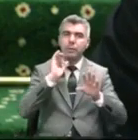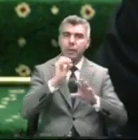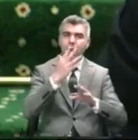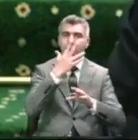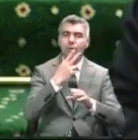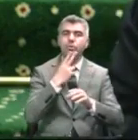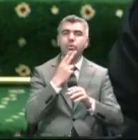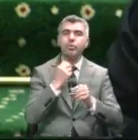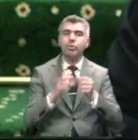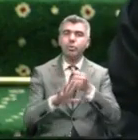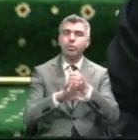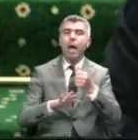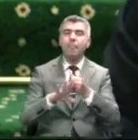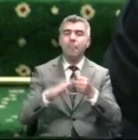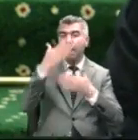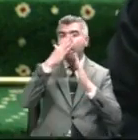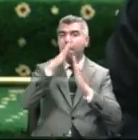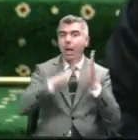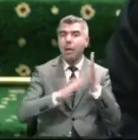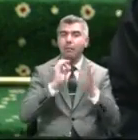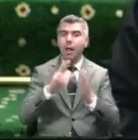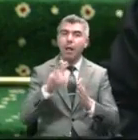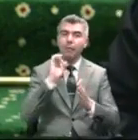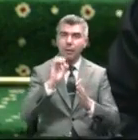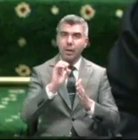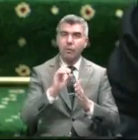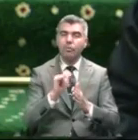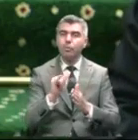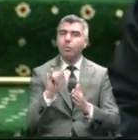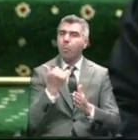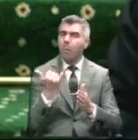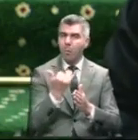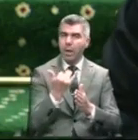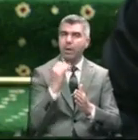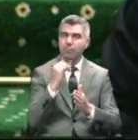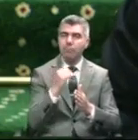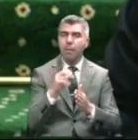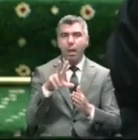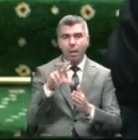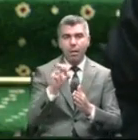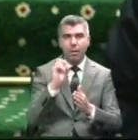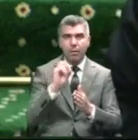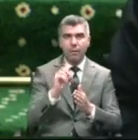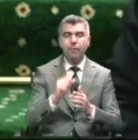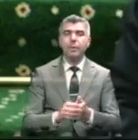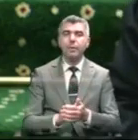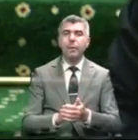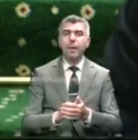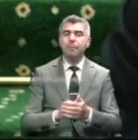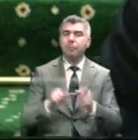عامه ليعرف ماله وما عليه سيما وهم واثقون من